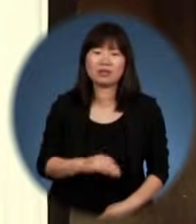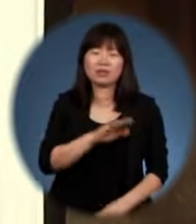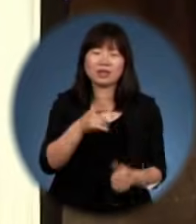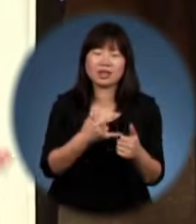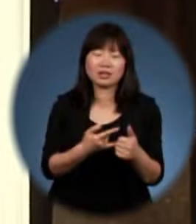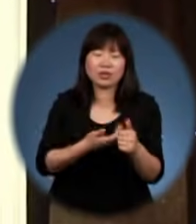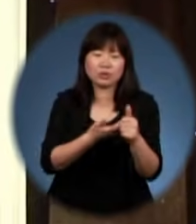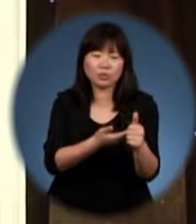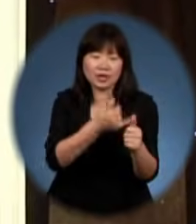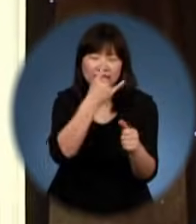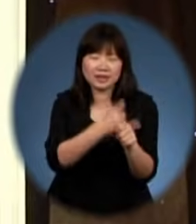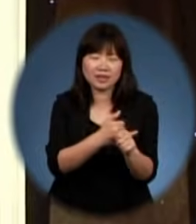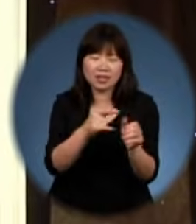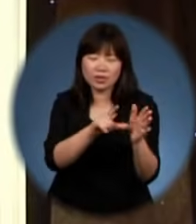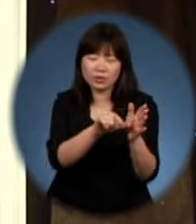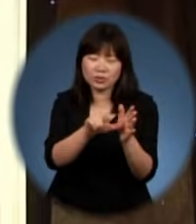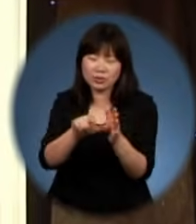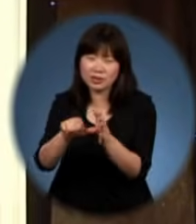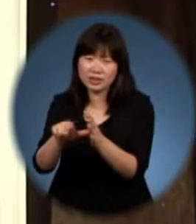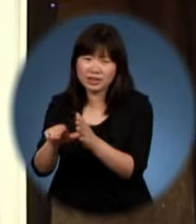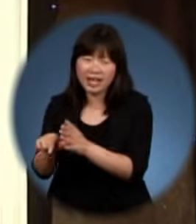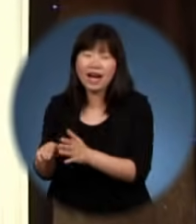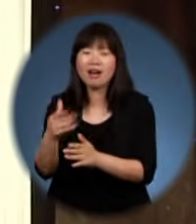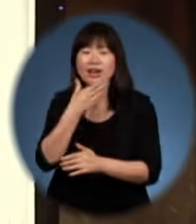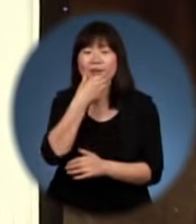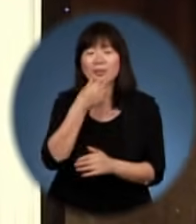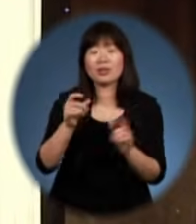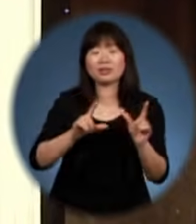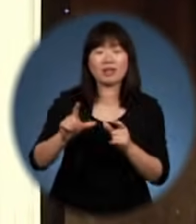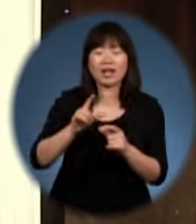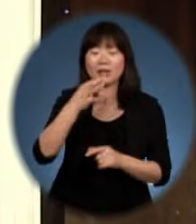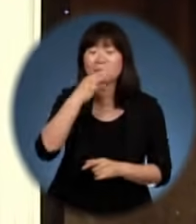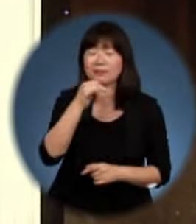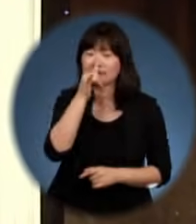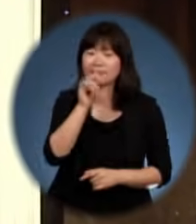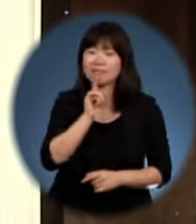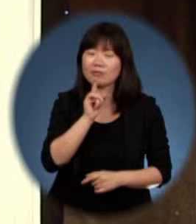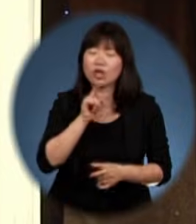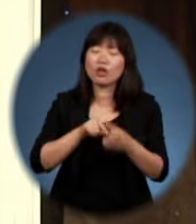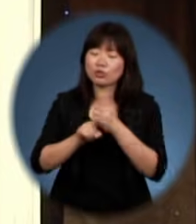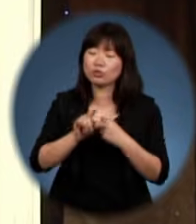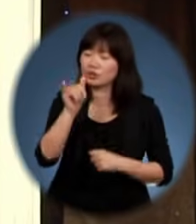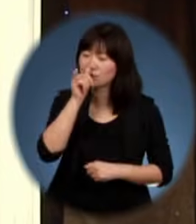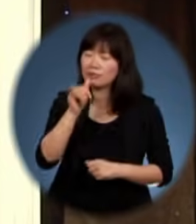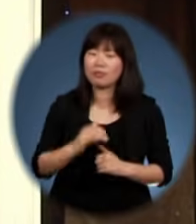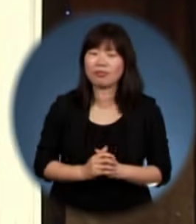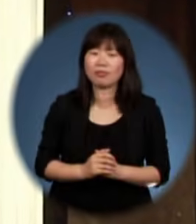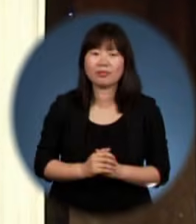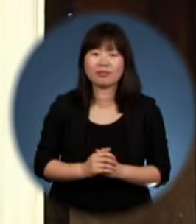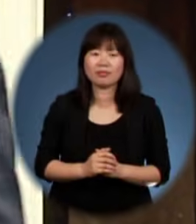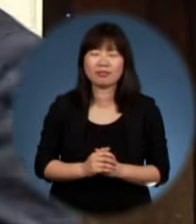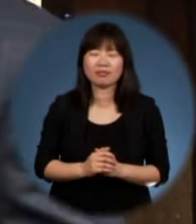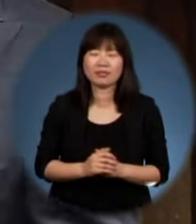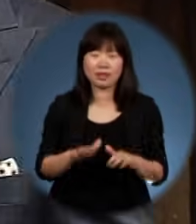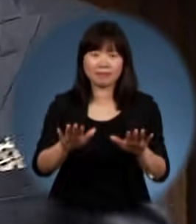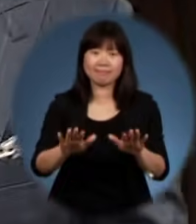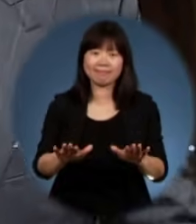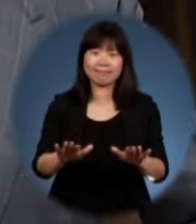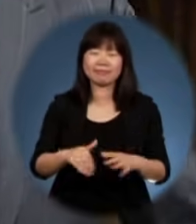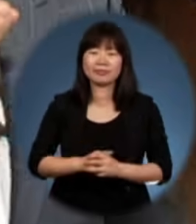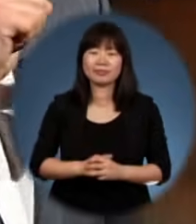우리에게 주어진 이 순간 순간을 행복하게 살 의미가 있다는 거죠 이유가 있다는 것입니다 자